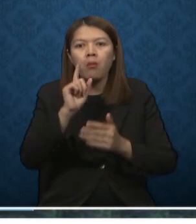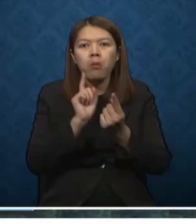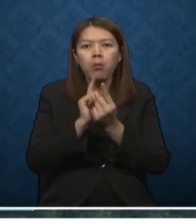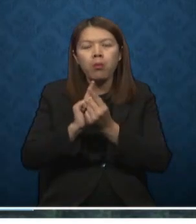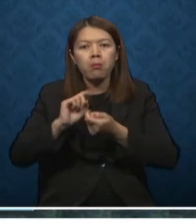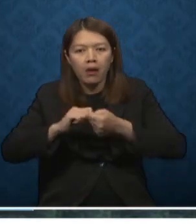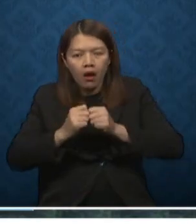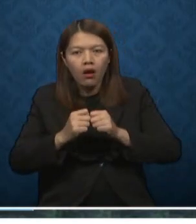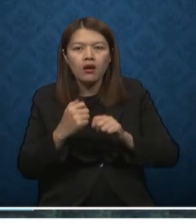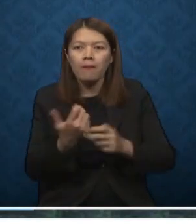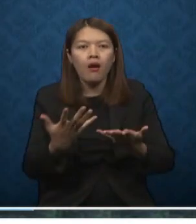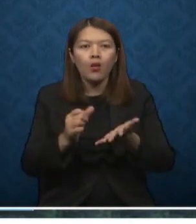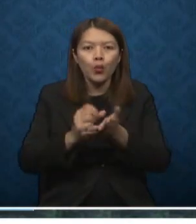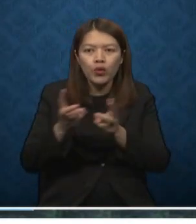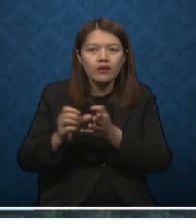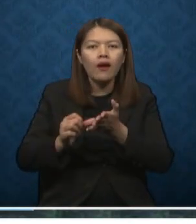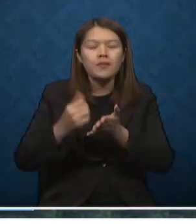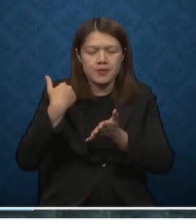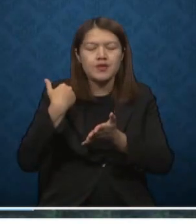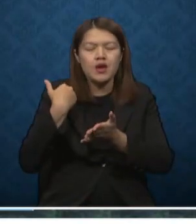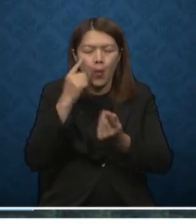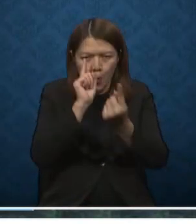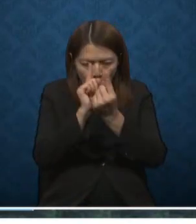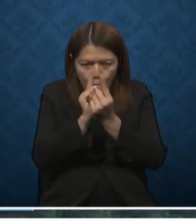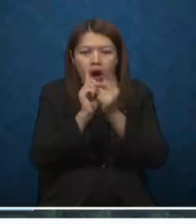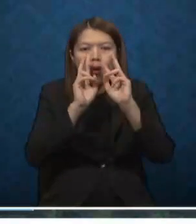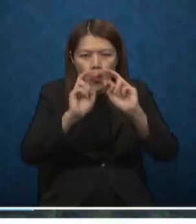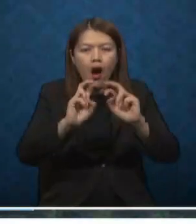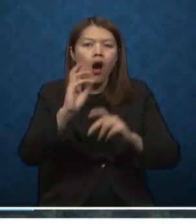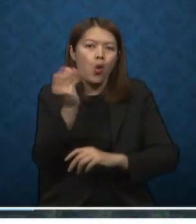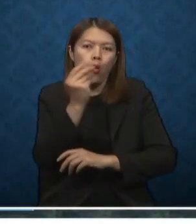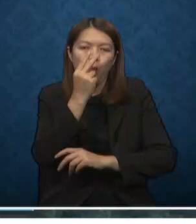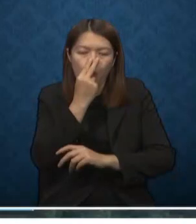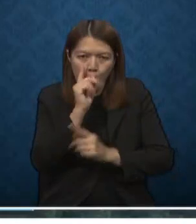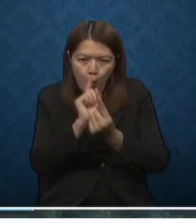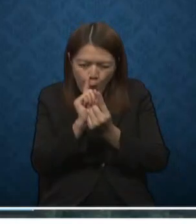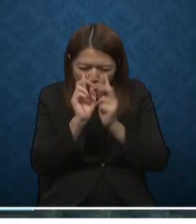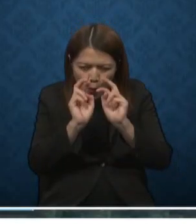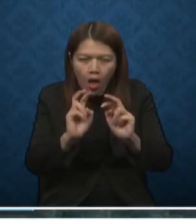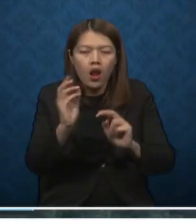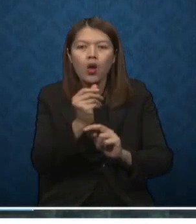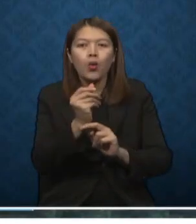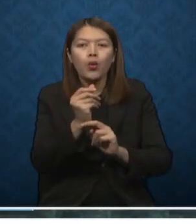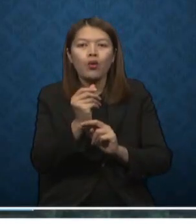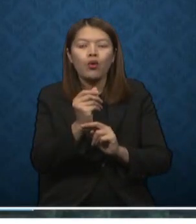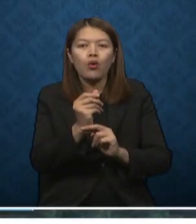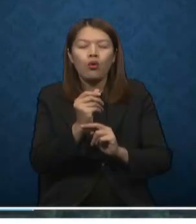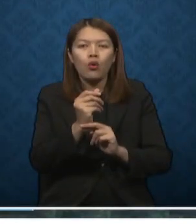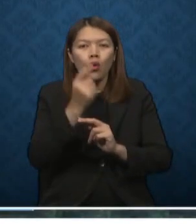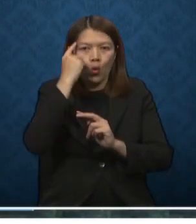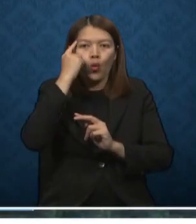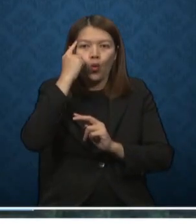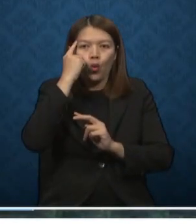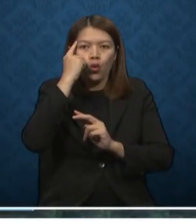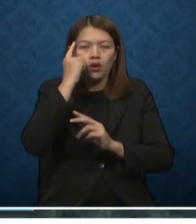างไรแล้วเราก็เจอจริงๆแต่ว่าเจอเร็วนะครับเจอเร็วหมายถึงว่ามาเร็วภัยมันมาเร็ว